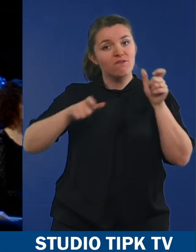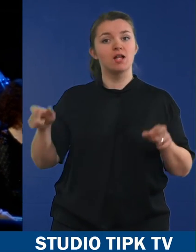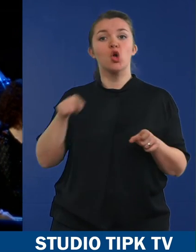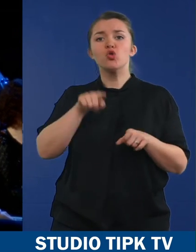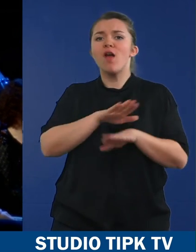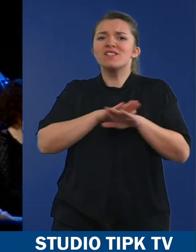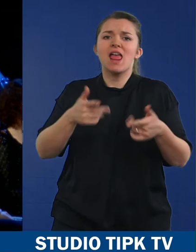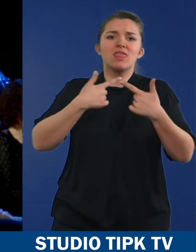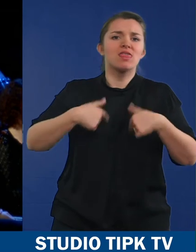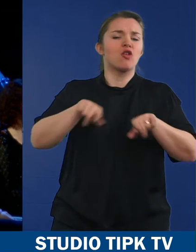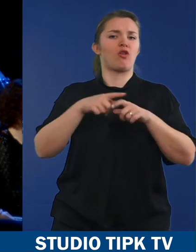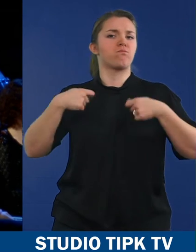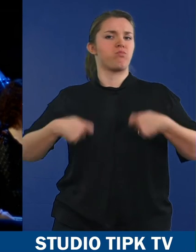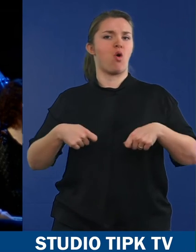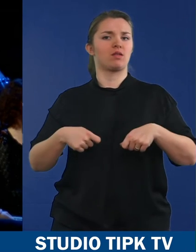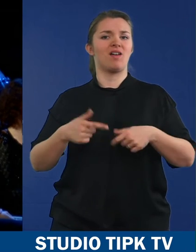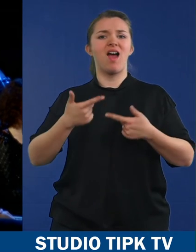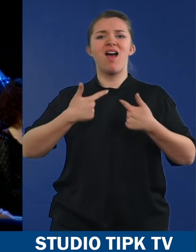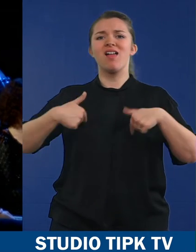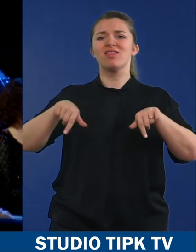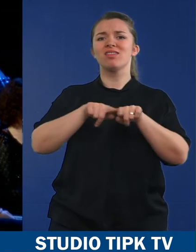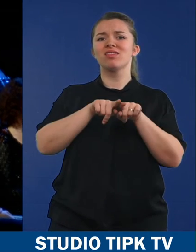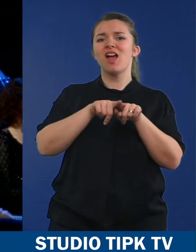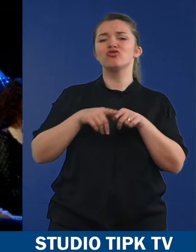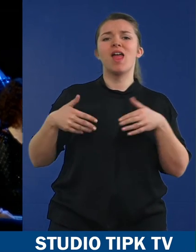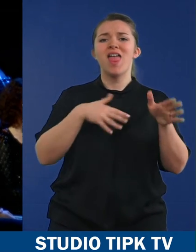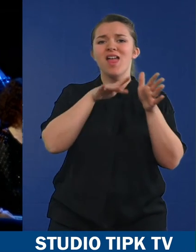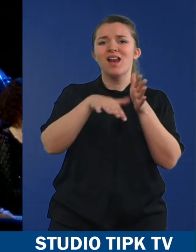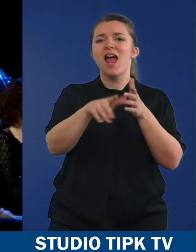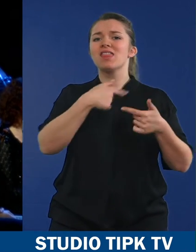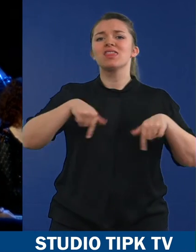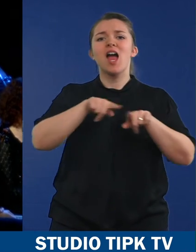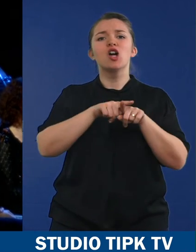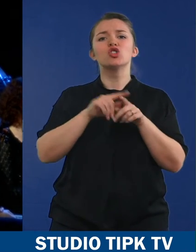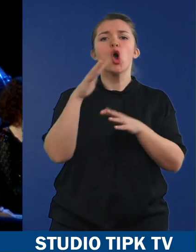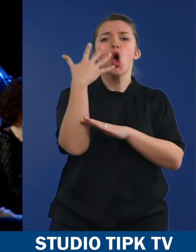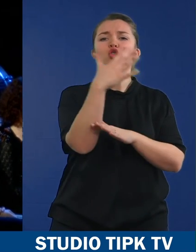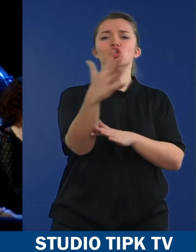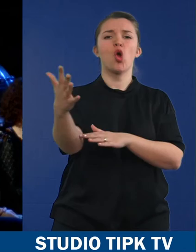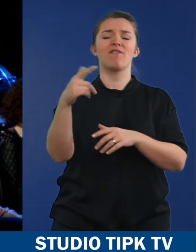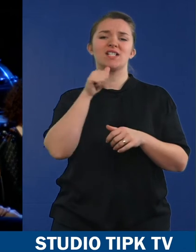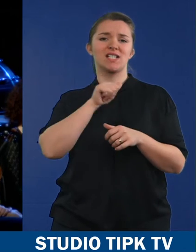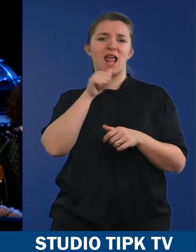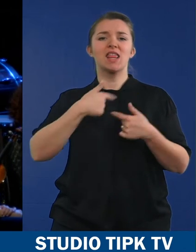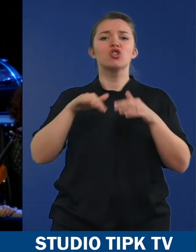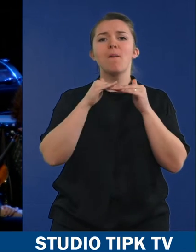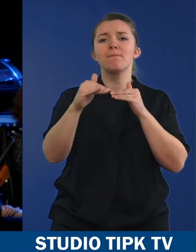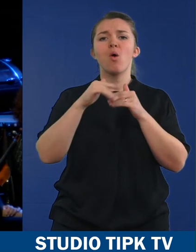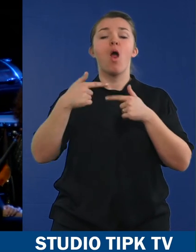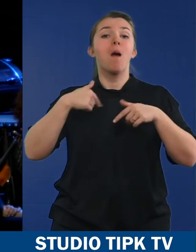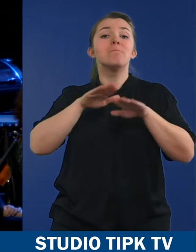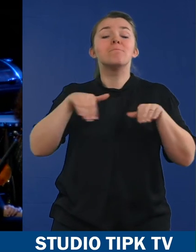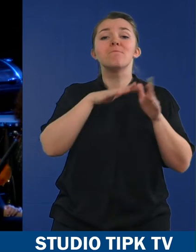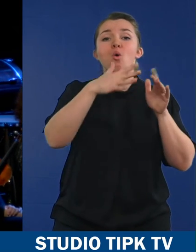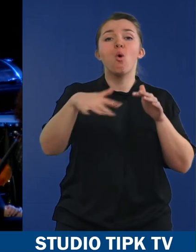vsa naša bogatija. Naše reke. Naši gozdovi zeleni. Naša polja. Naše morje. Z galebi